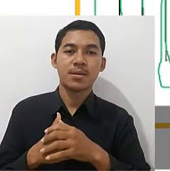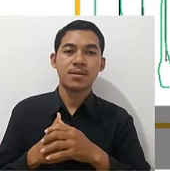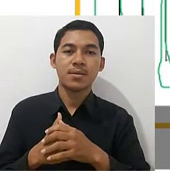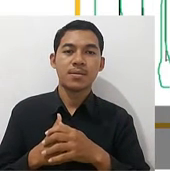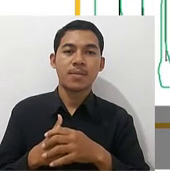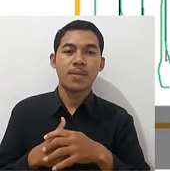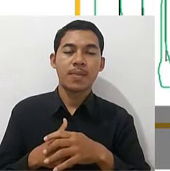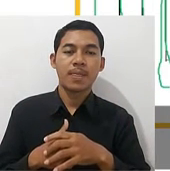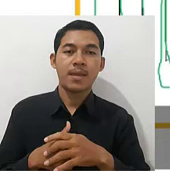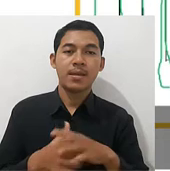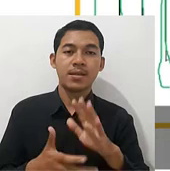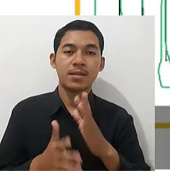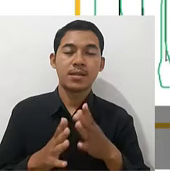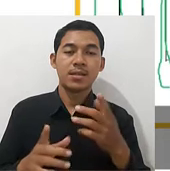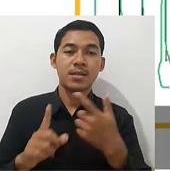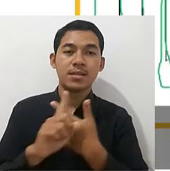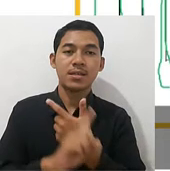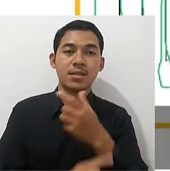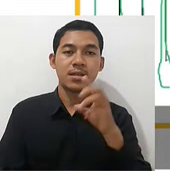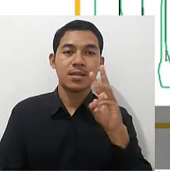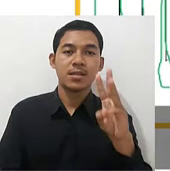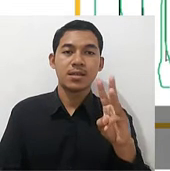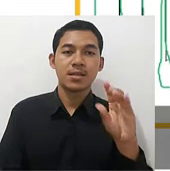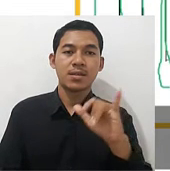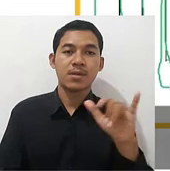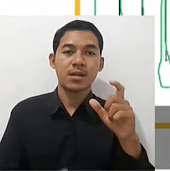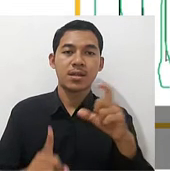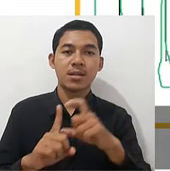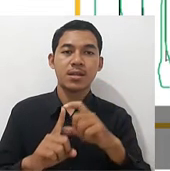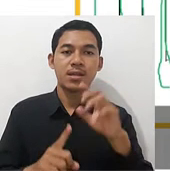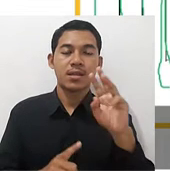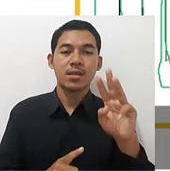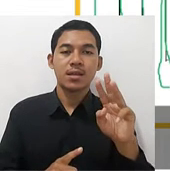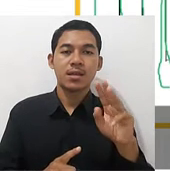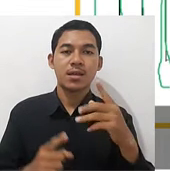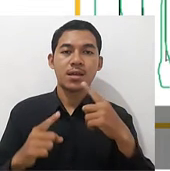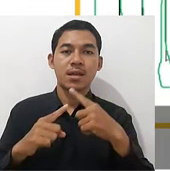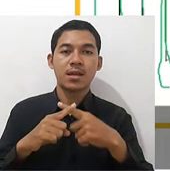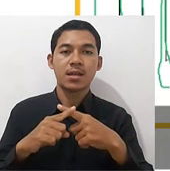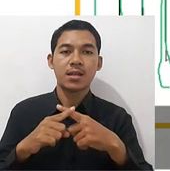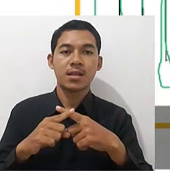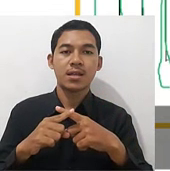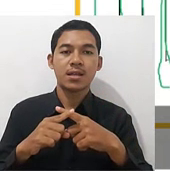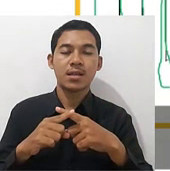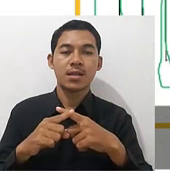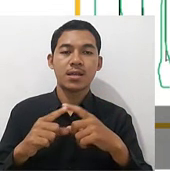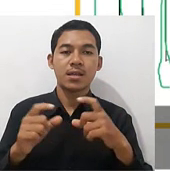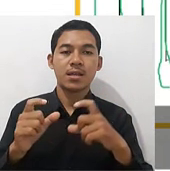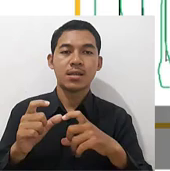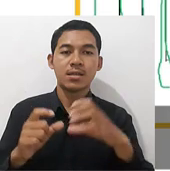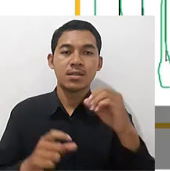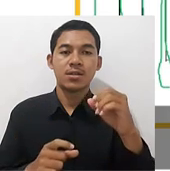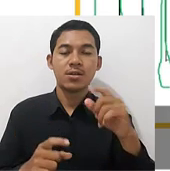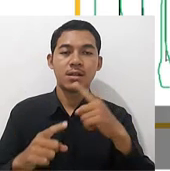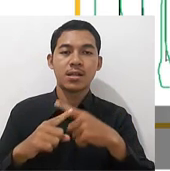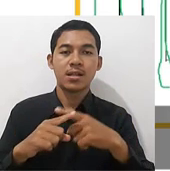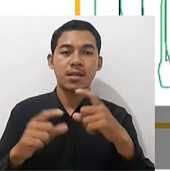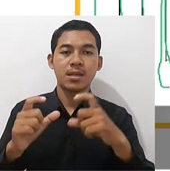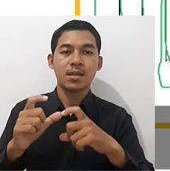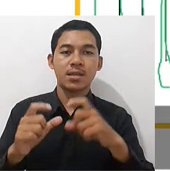Nah, berarti Y3 sama dengan D3 dikalikan dengan S0 dikalikan